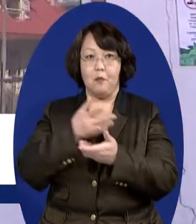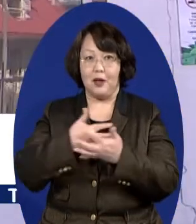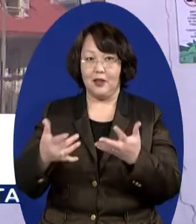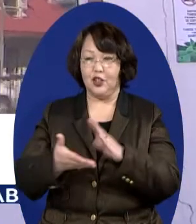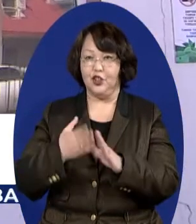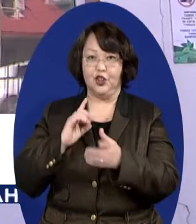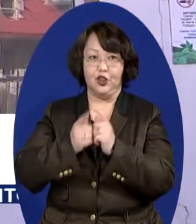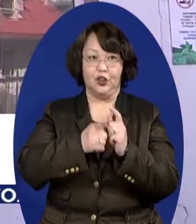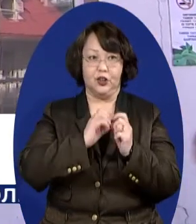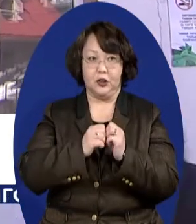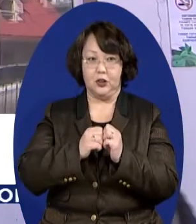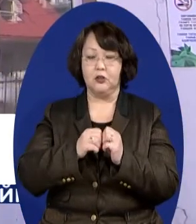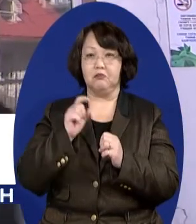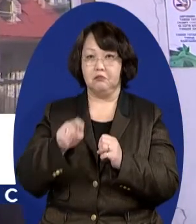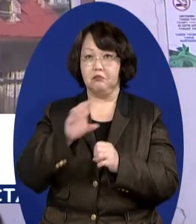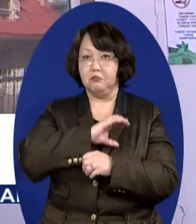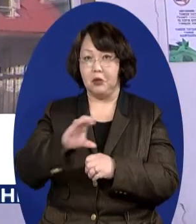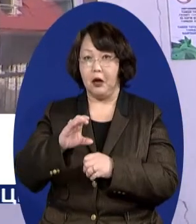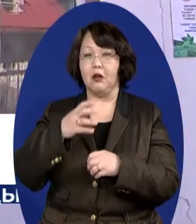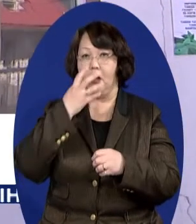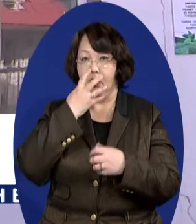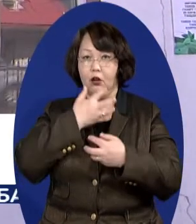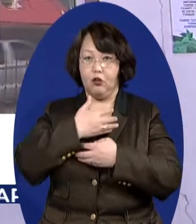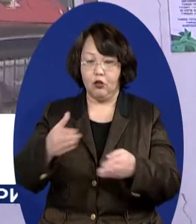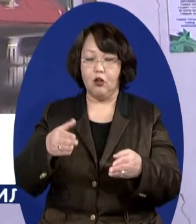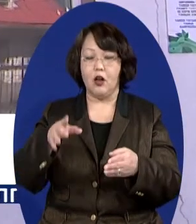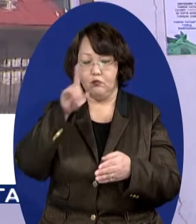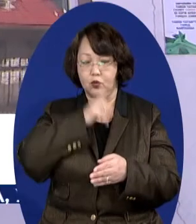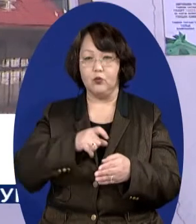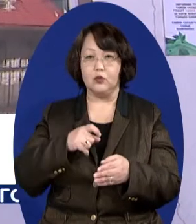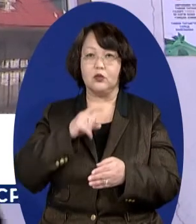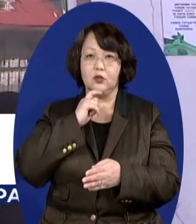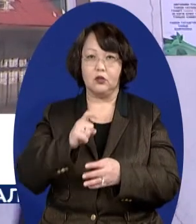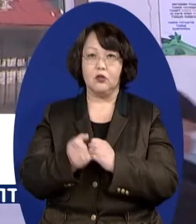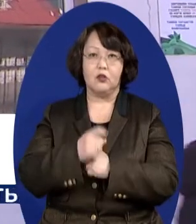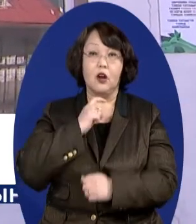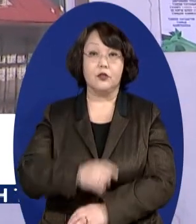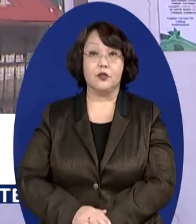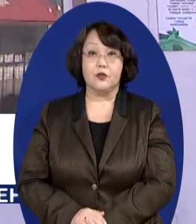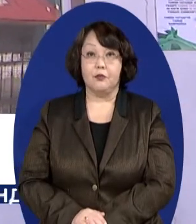хийгдэж байгааг их хүүхдийн эрүүл мэндийн үндэсний төвийн эрчим тэмцлийн тасгийнхан онцолж байна.